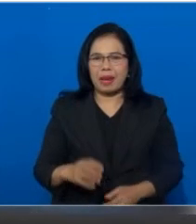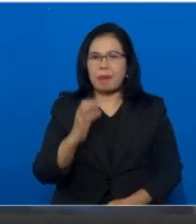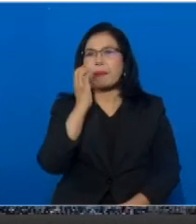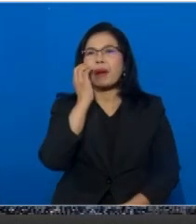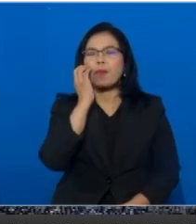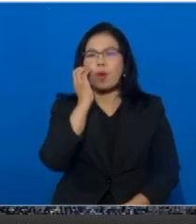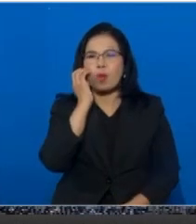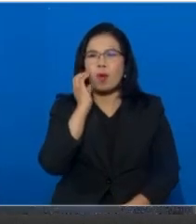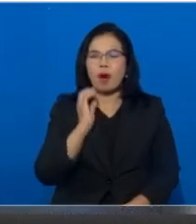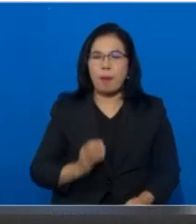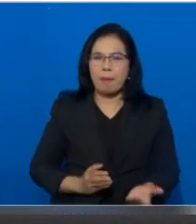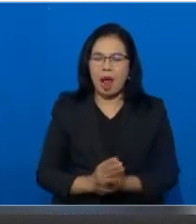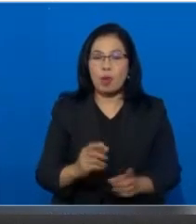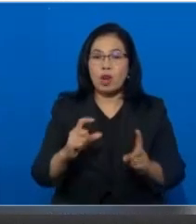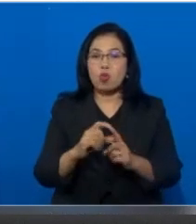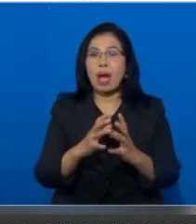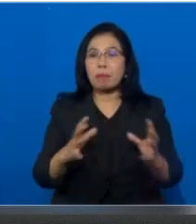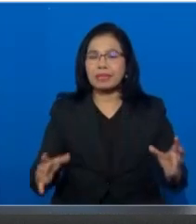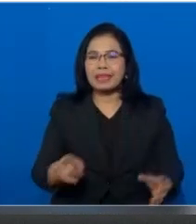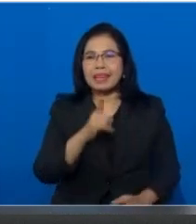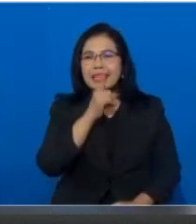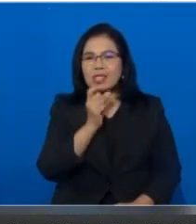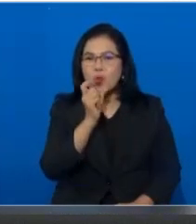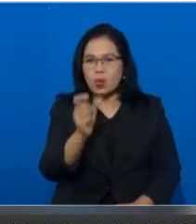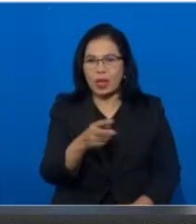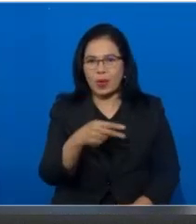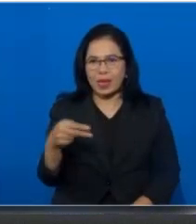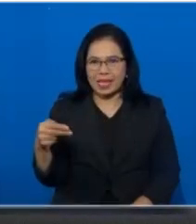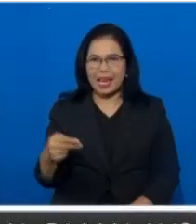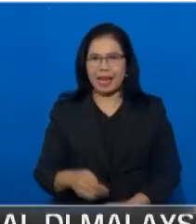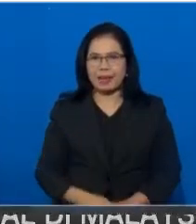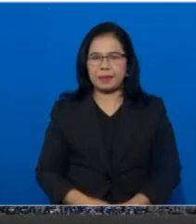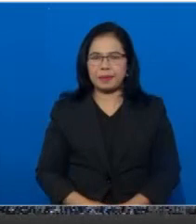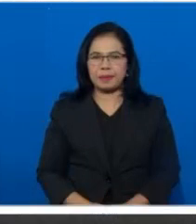melalui Duta Besar Inggris untuk Indonesia, Dominic Jeremy, pada Jumat.